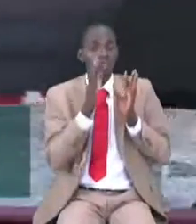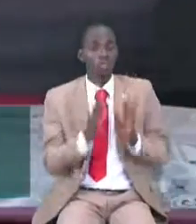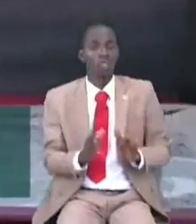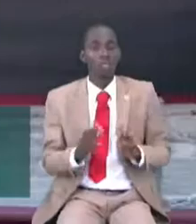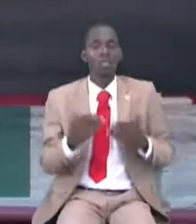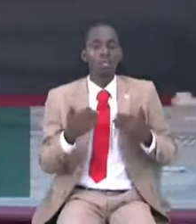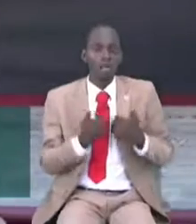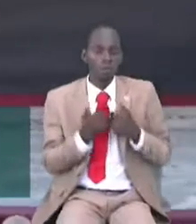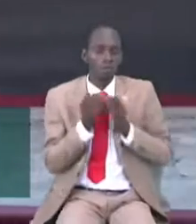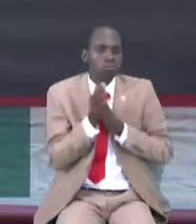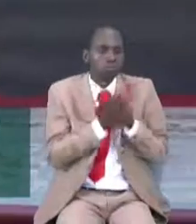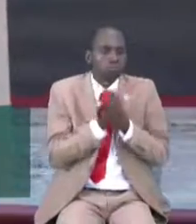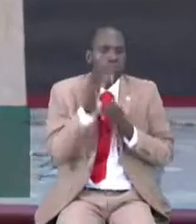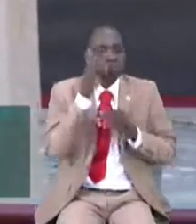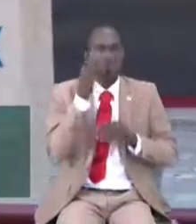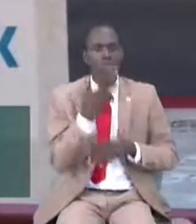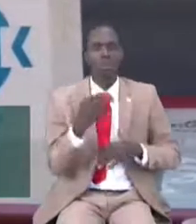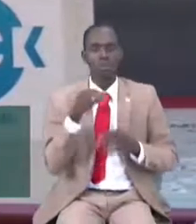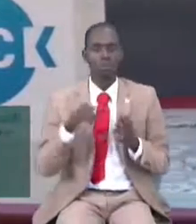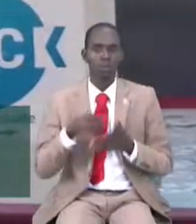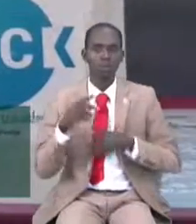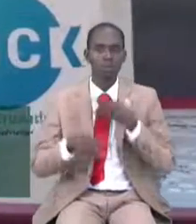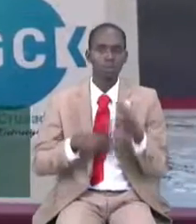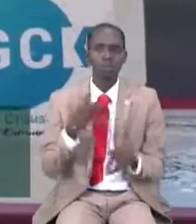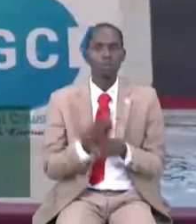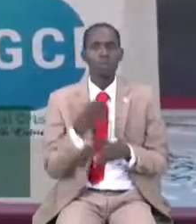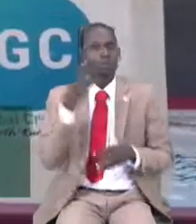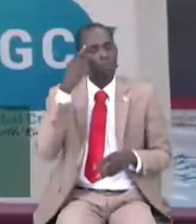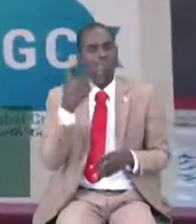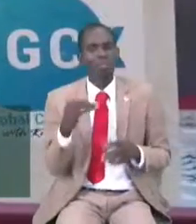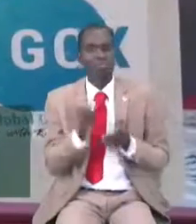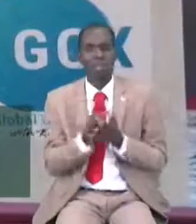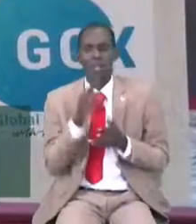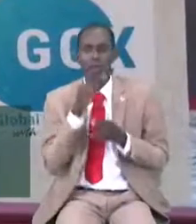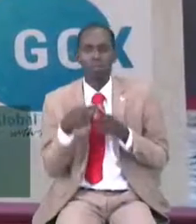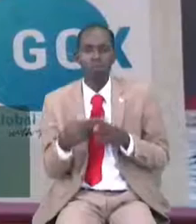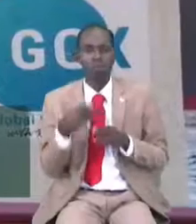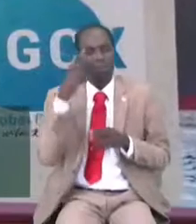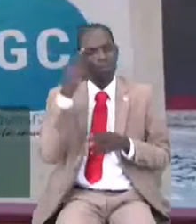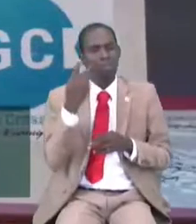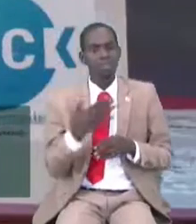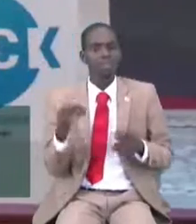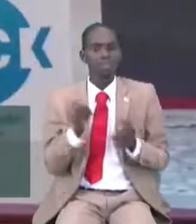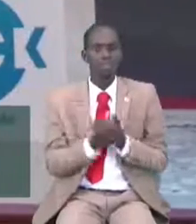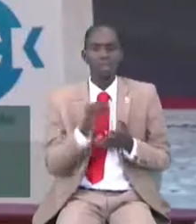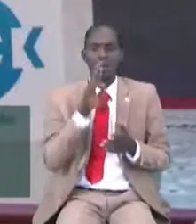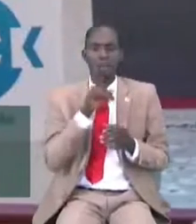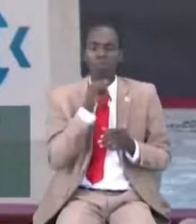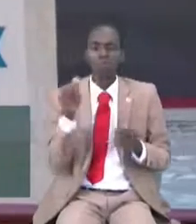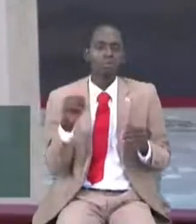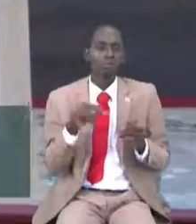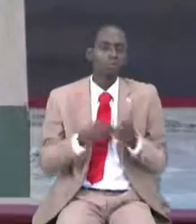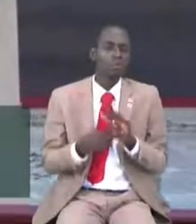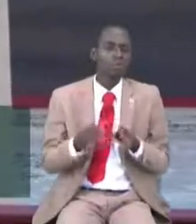temporaires, pour les choses insignifiantes. Maintenant, il vient à Christ et Christ est devenu son sauveur. Christ est devenu